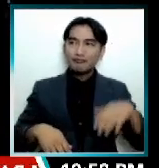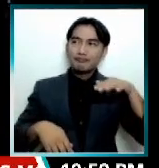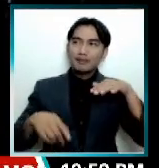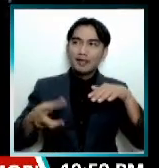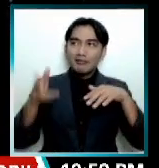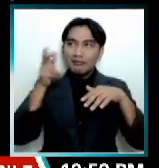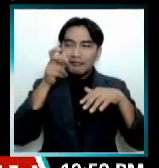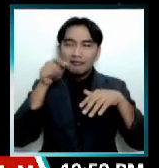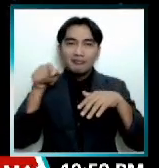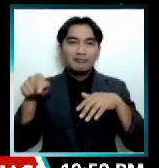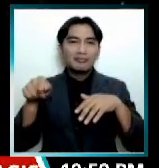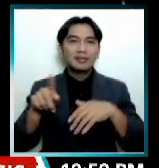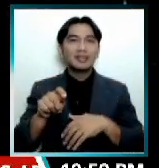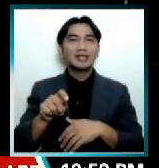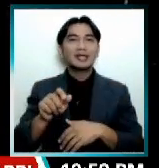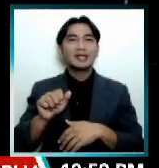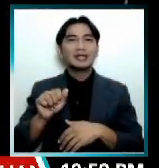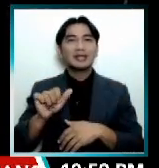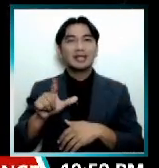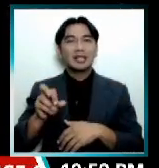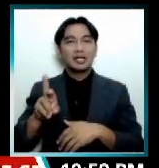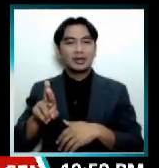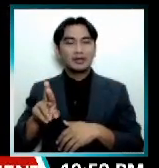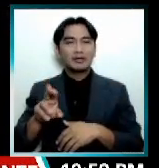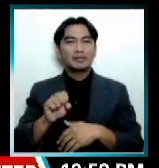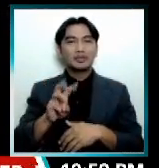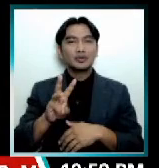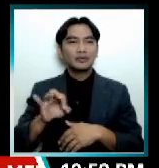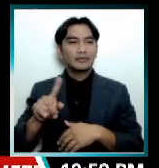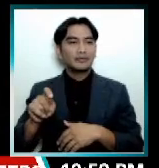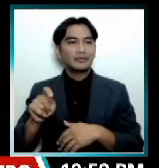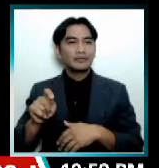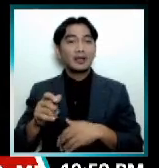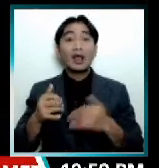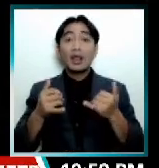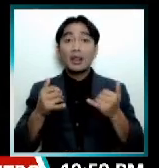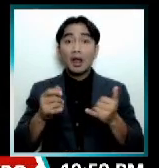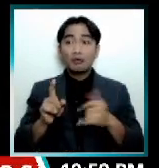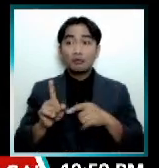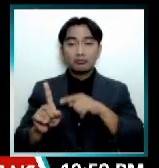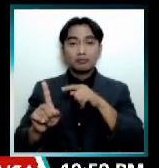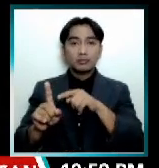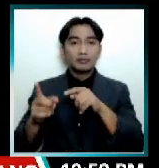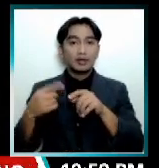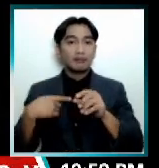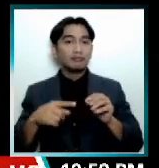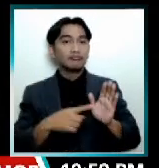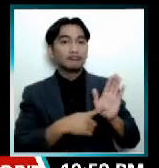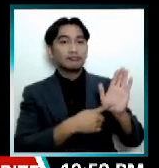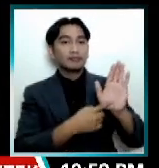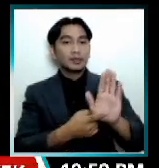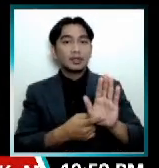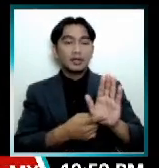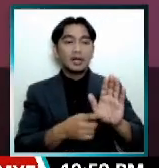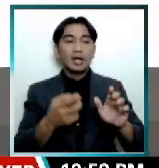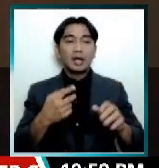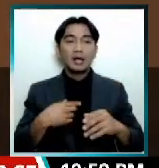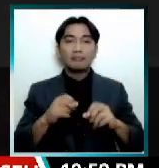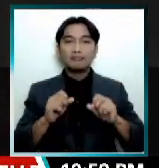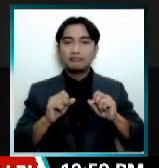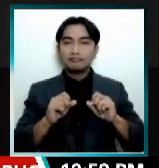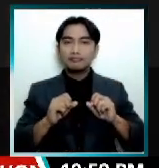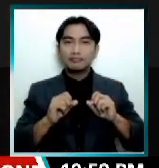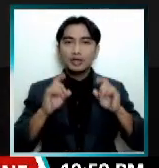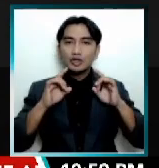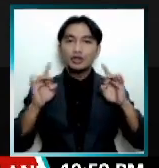Samantala, si Taylor Swift naman ngayon pa lang nanggulat na sa kanyang fans. Trending ang surprise guesting niya sa At Their Very Best concert